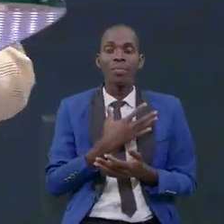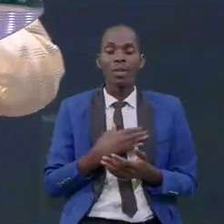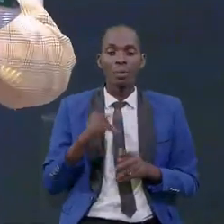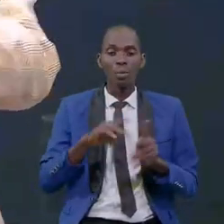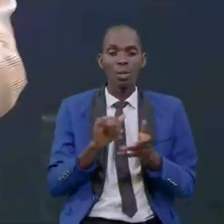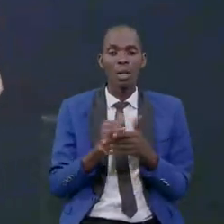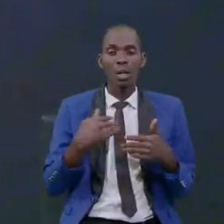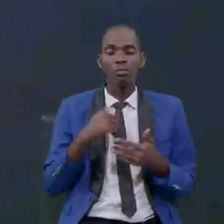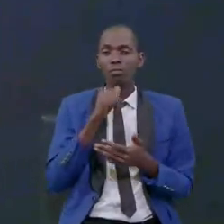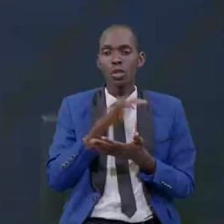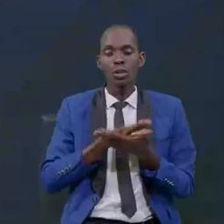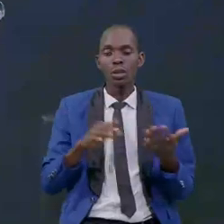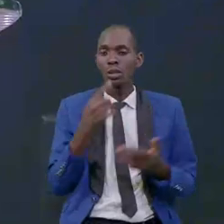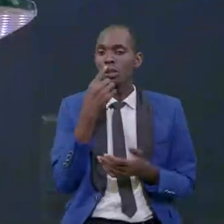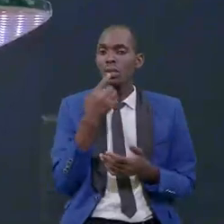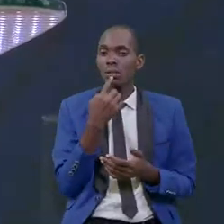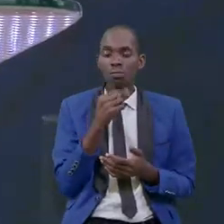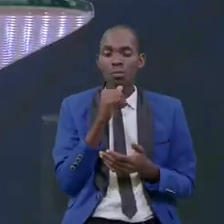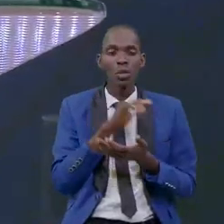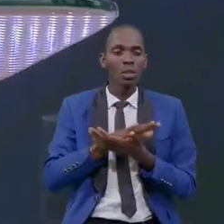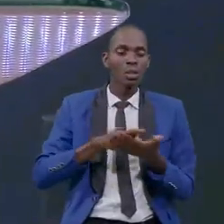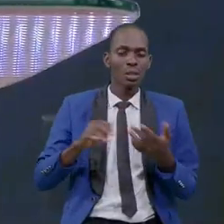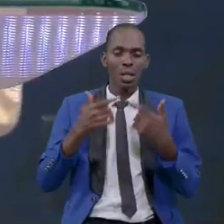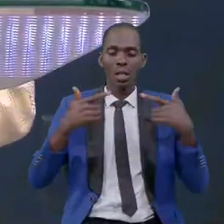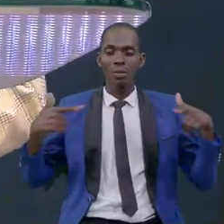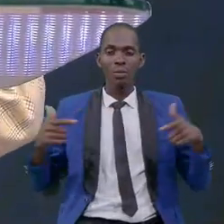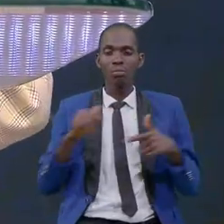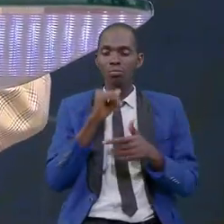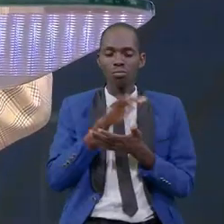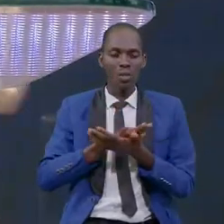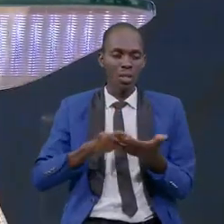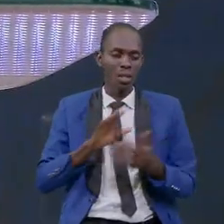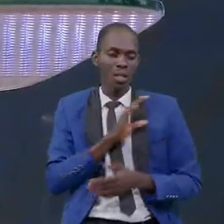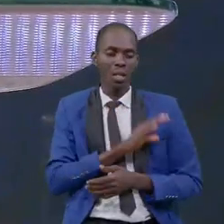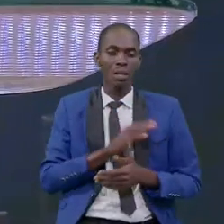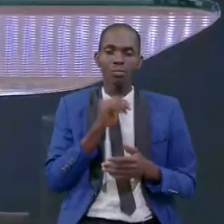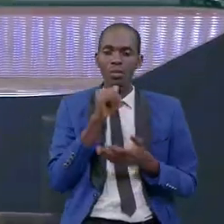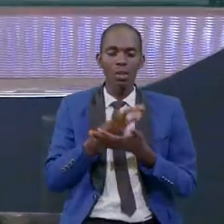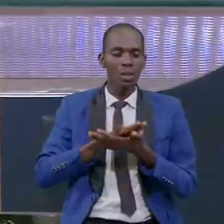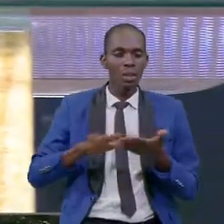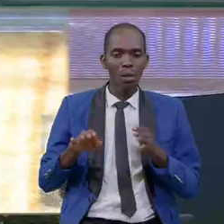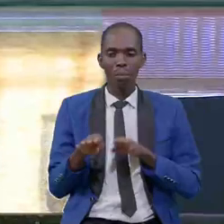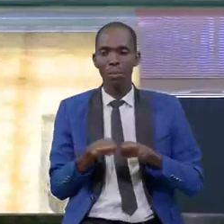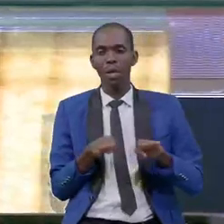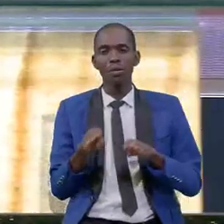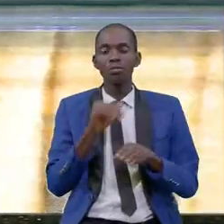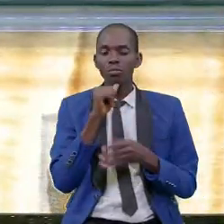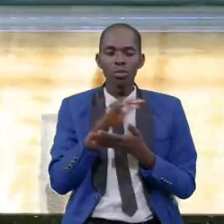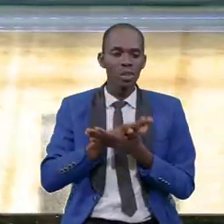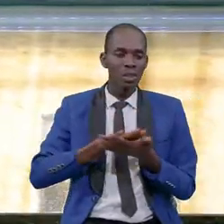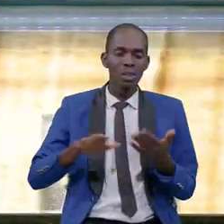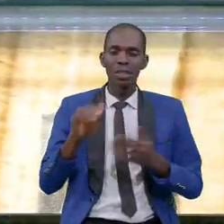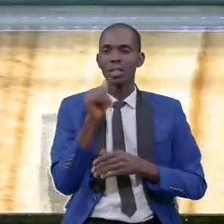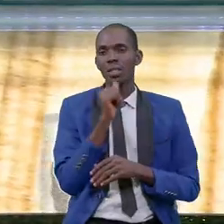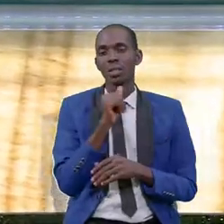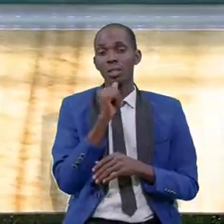les lèvres impures, ceux qui ont les paroles impures, ceux qui ont le caractère impur, ceux qui ont le comportement impur, ceux qui ont